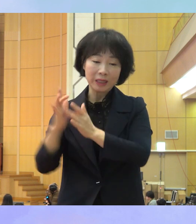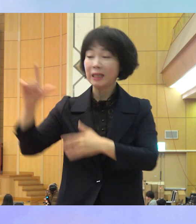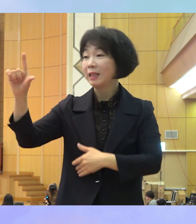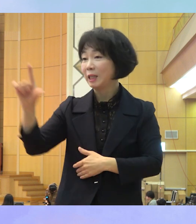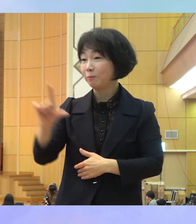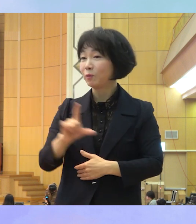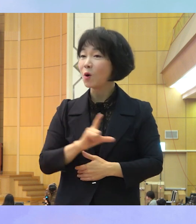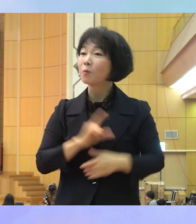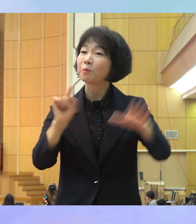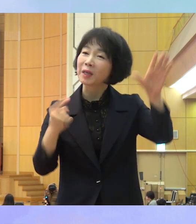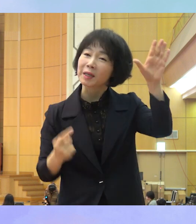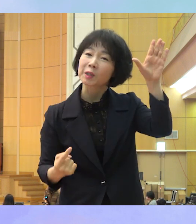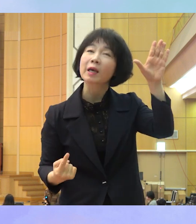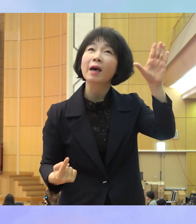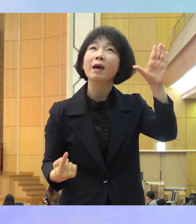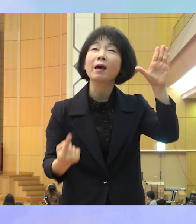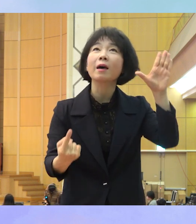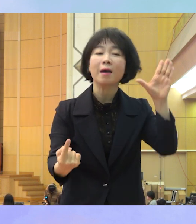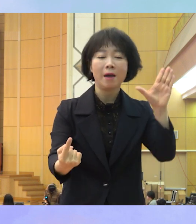예수 이름